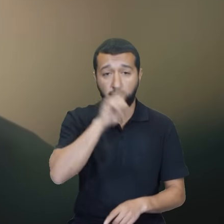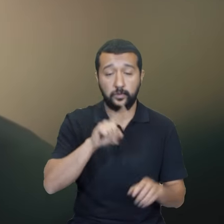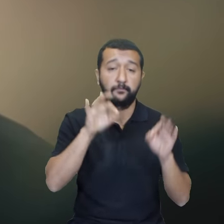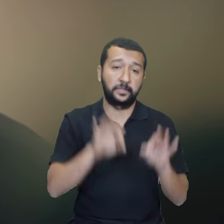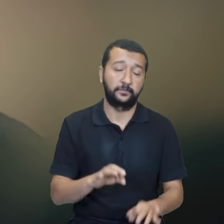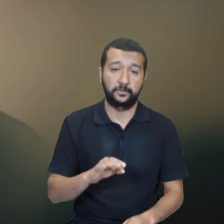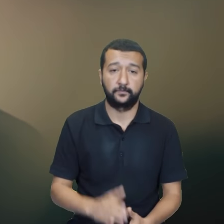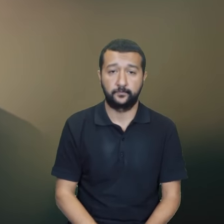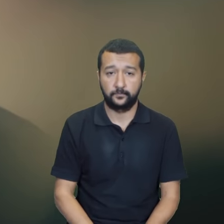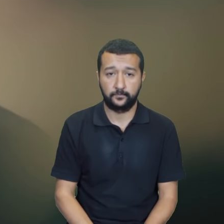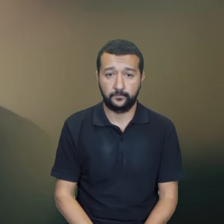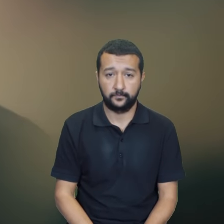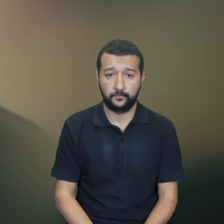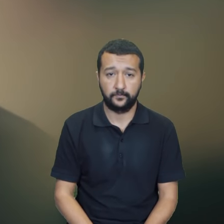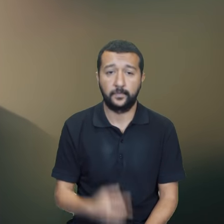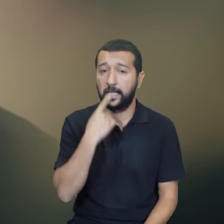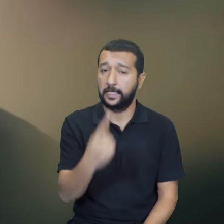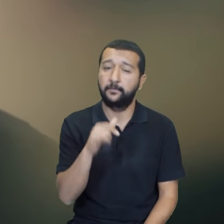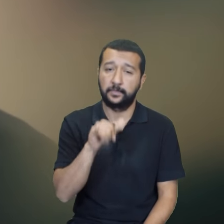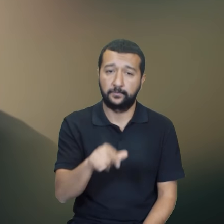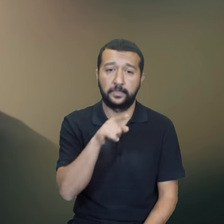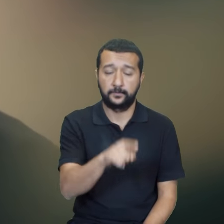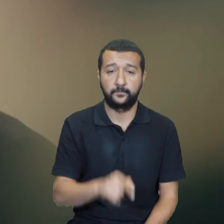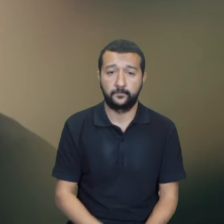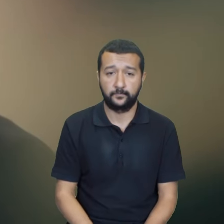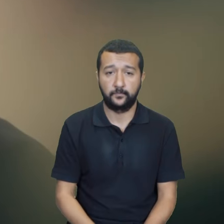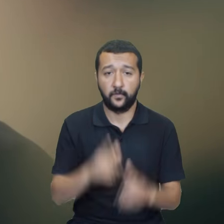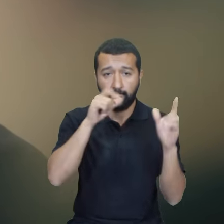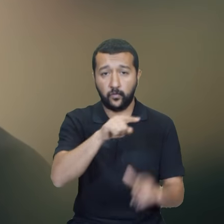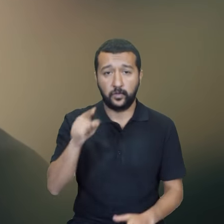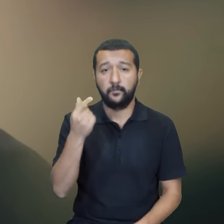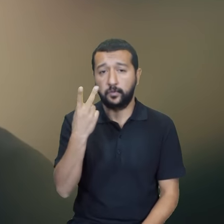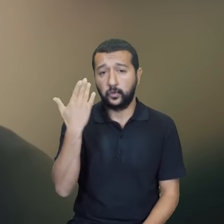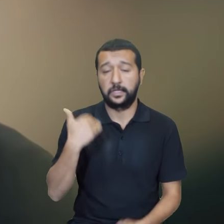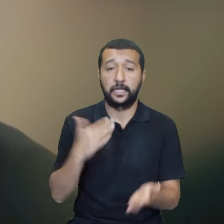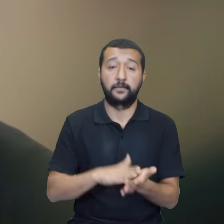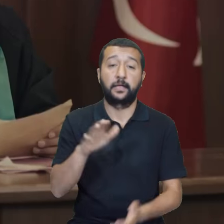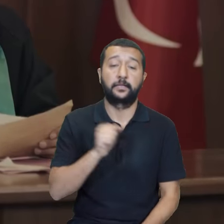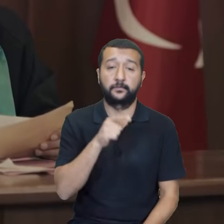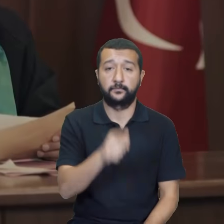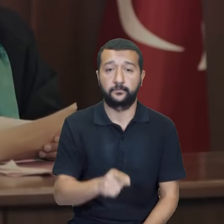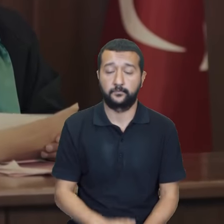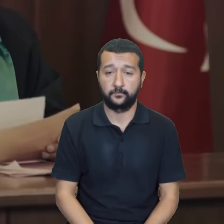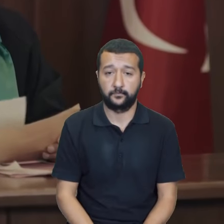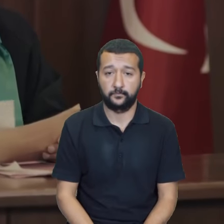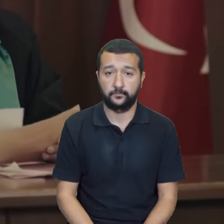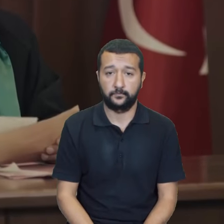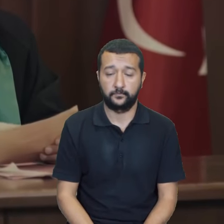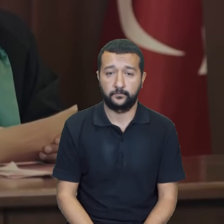sebeple açmıştım zaten. Dediğim gibi, fotoğraflar birkaç gün önce elime ulaştı.